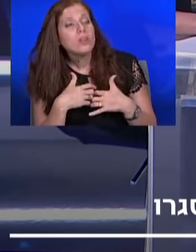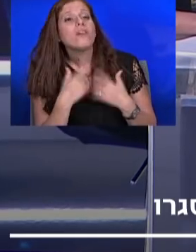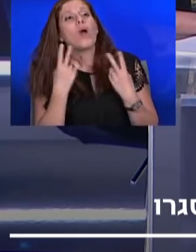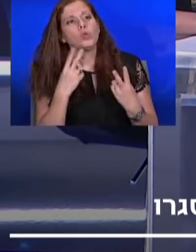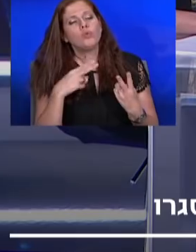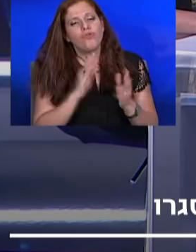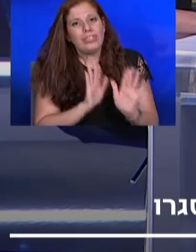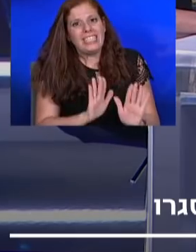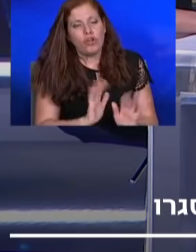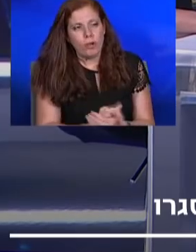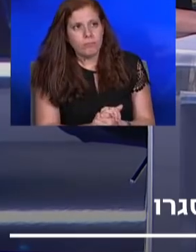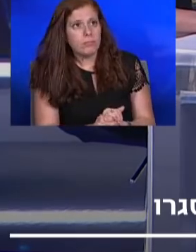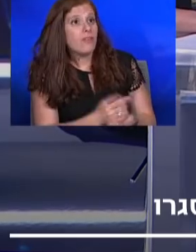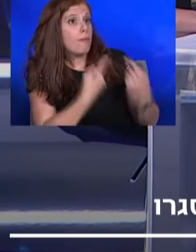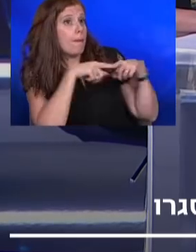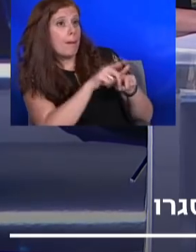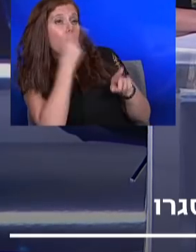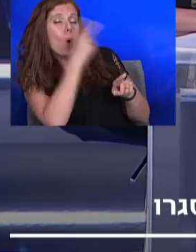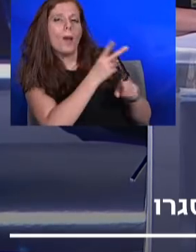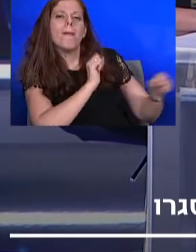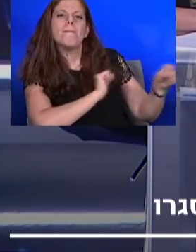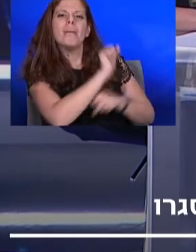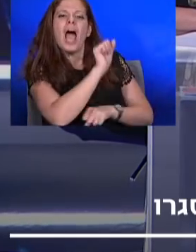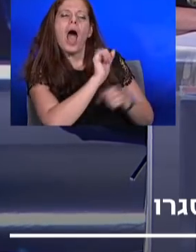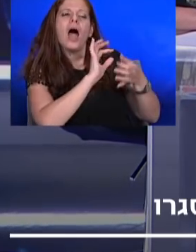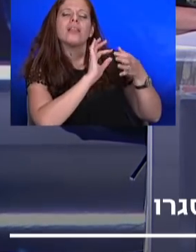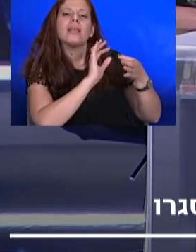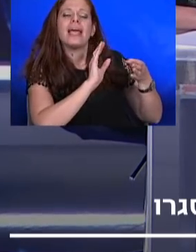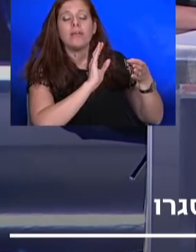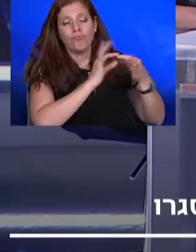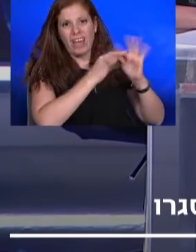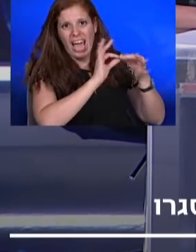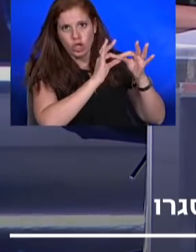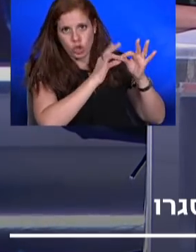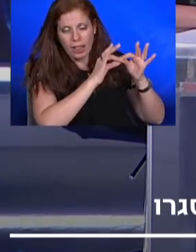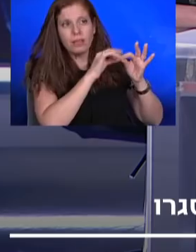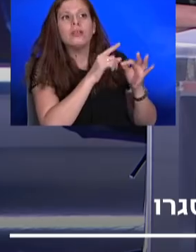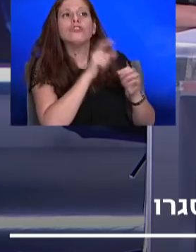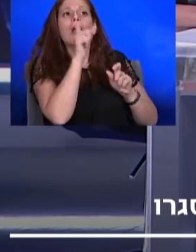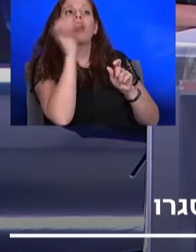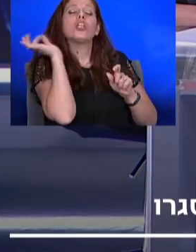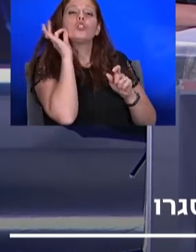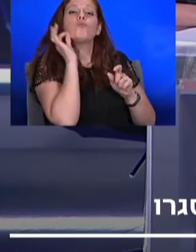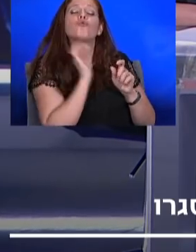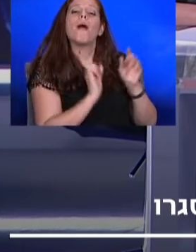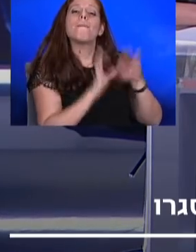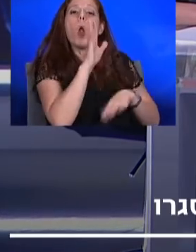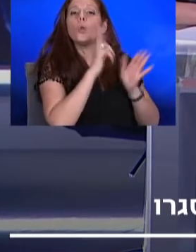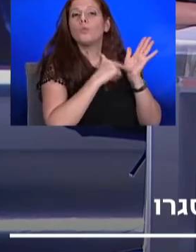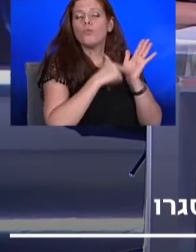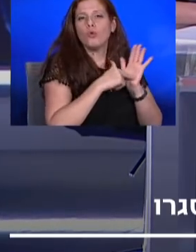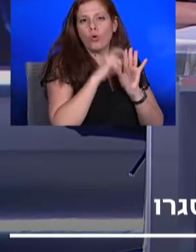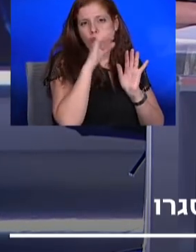רואות גם איזושהי מחאת רשת כזאת של אנשים שמעלים תמונות של ישבנים ממוזיאונים לאחרונה. תני לי את הרקע לזה.